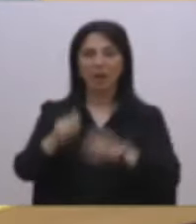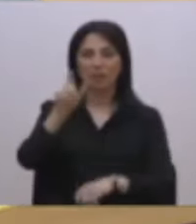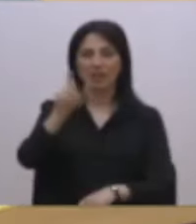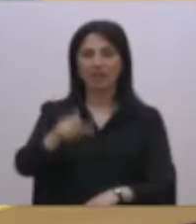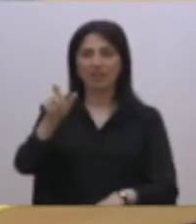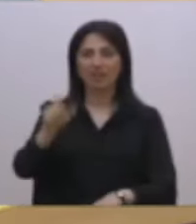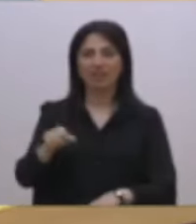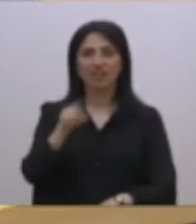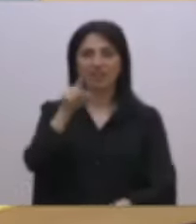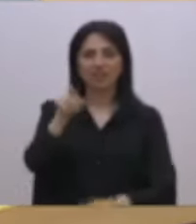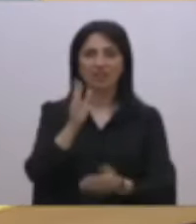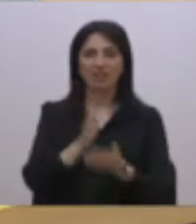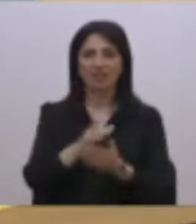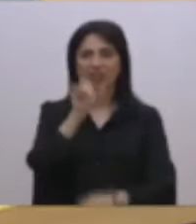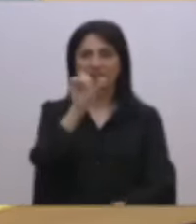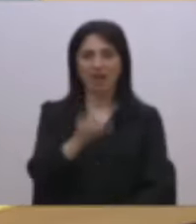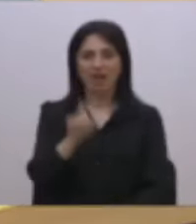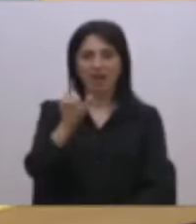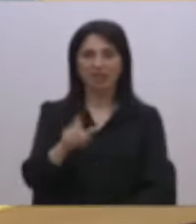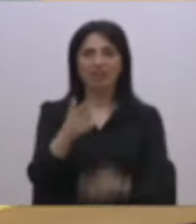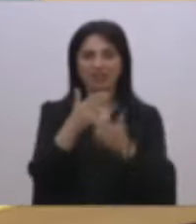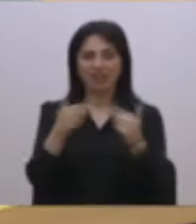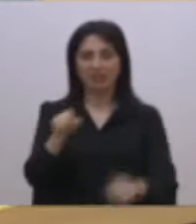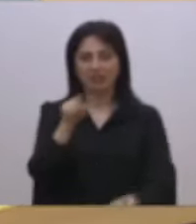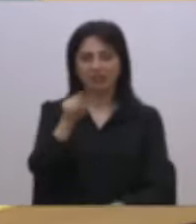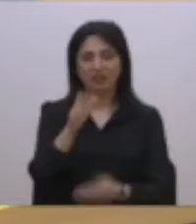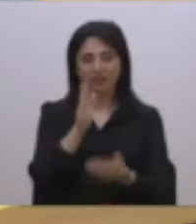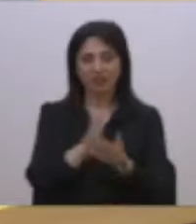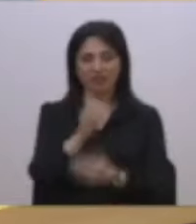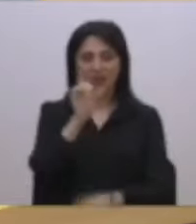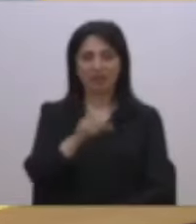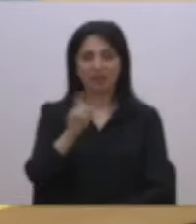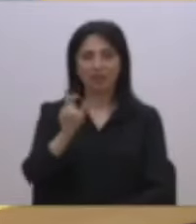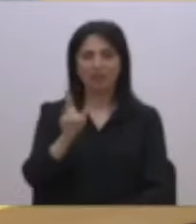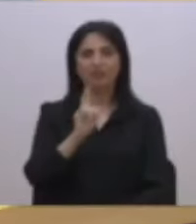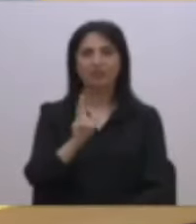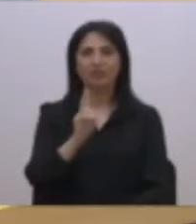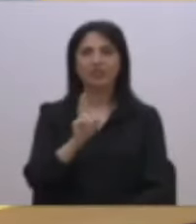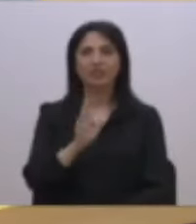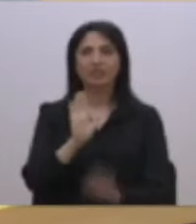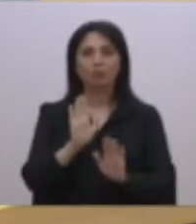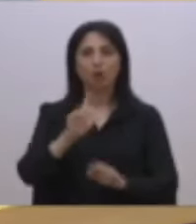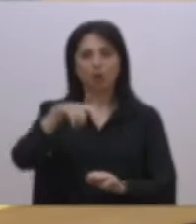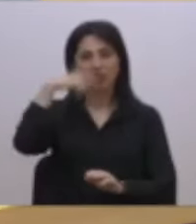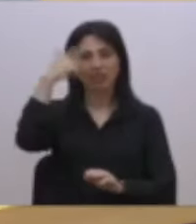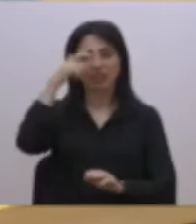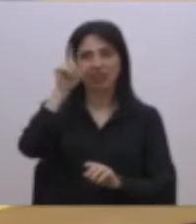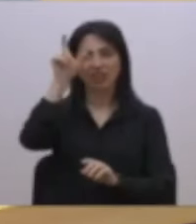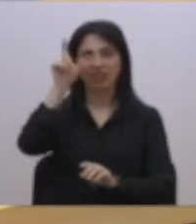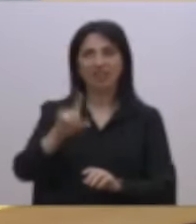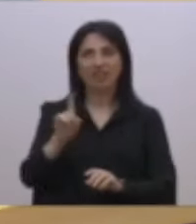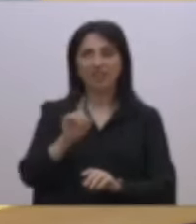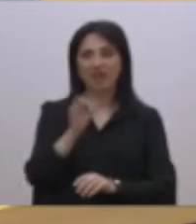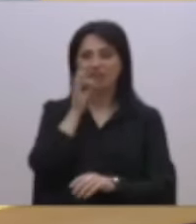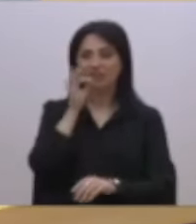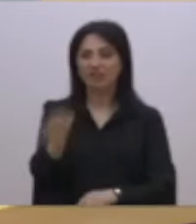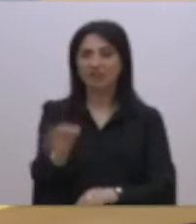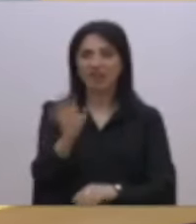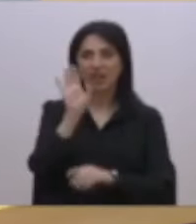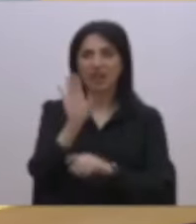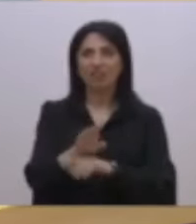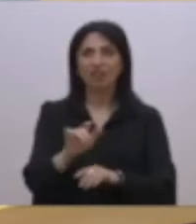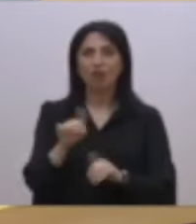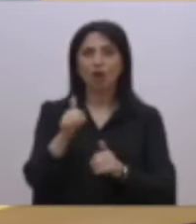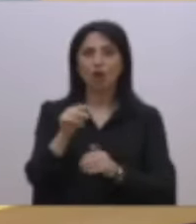მიდველები, თქვენ ხართ ადამიანები, დიახ, თქვენ ხართ ადამიანები, რომელსაც ხოლოდ ბიძინა ივანიშვილი რას გეტყვით,